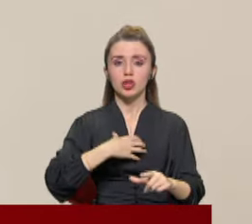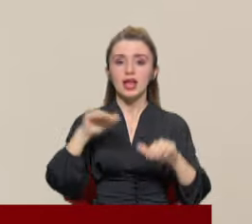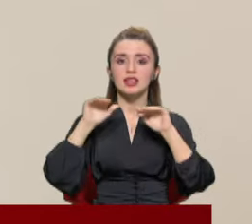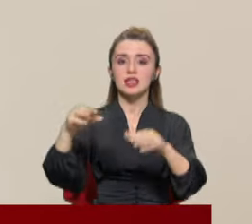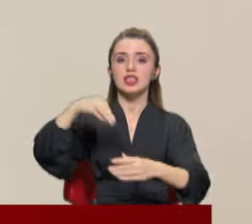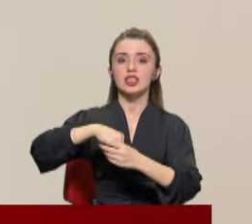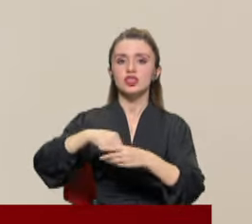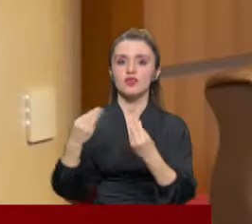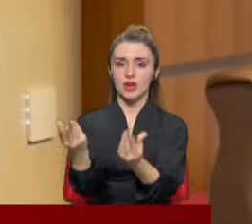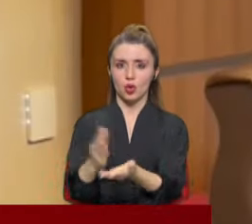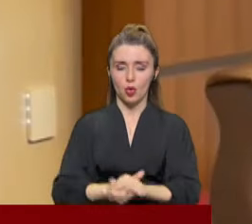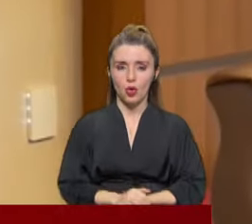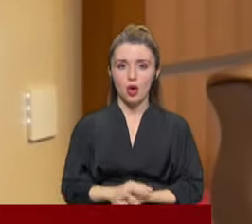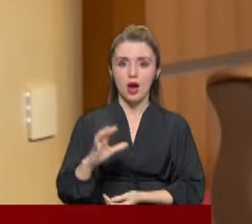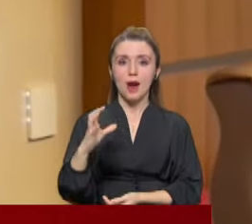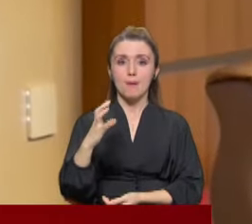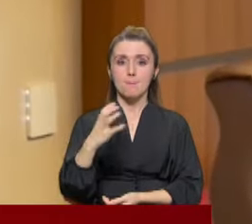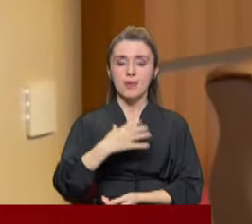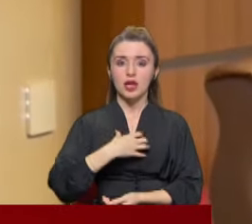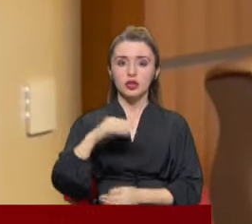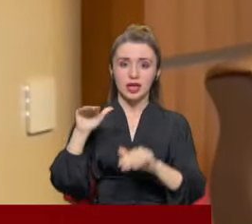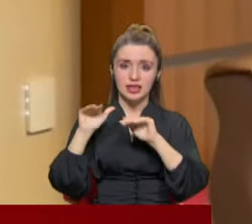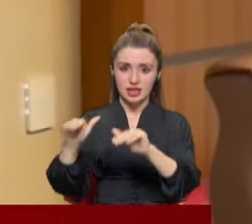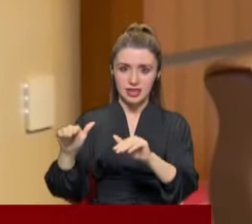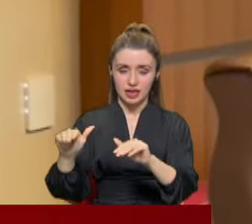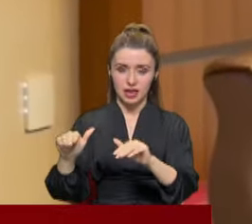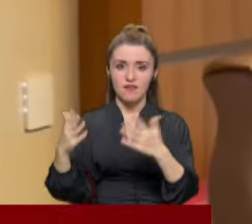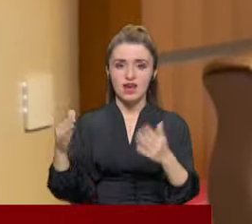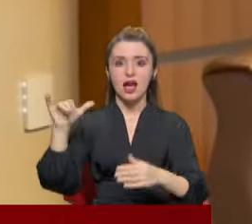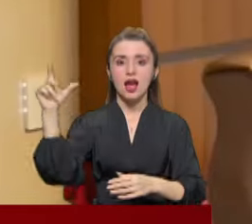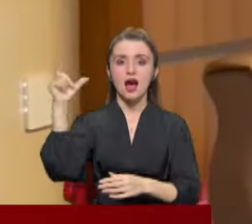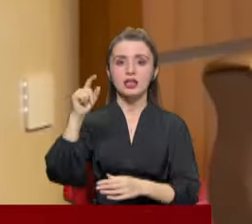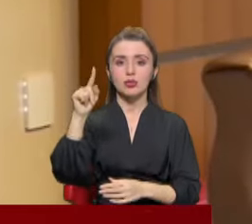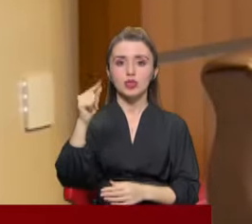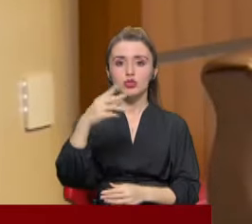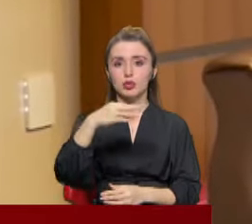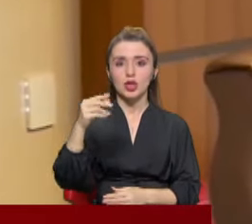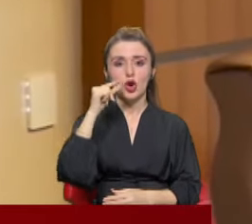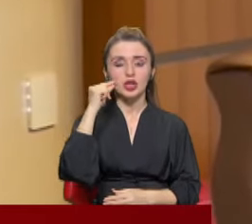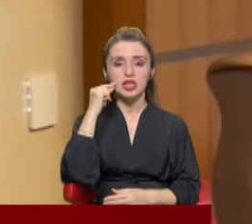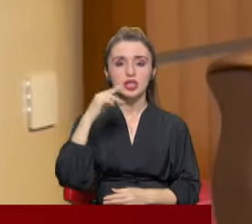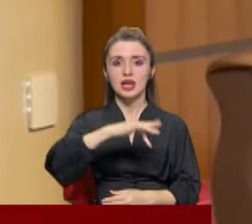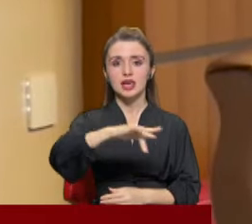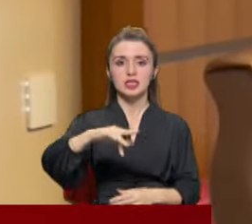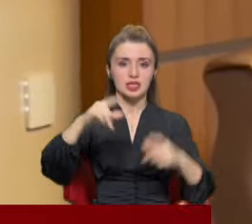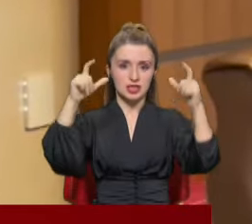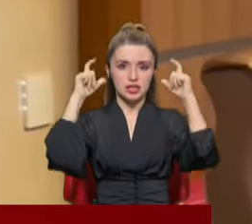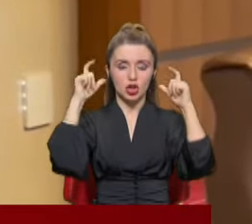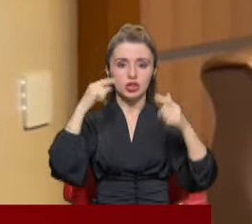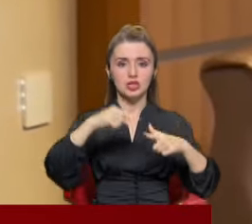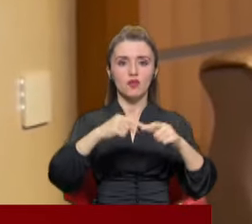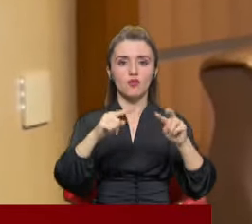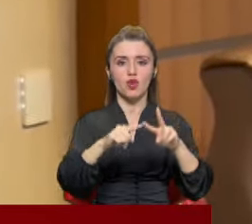ve destek paketine dönüşmüştür. İşverene yapılan destekle ayda 1,5 milyon kişi işsizlik sigortası